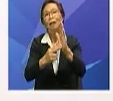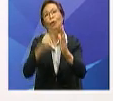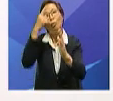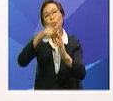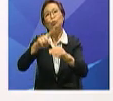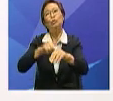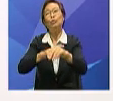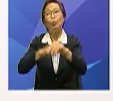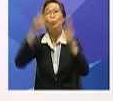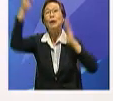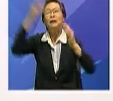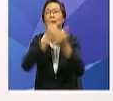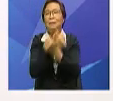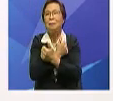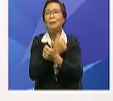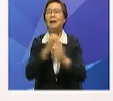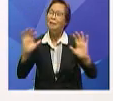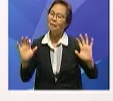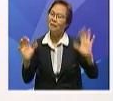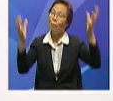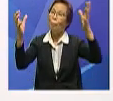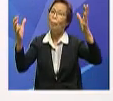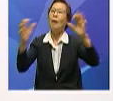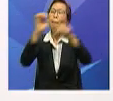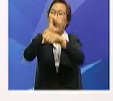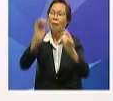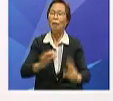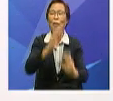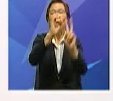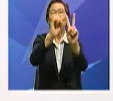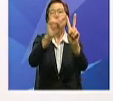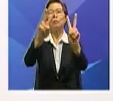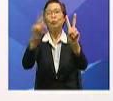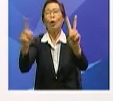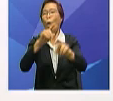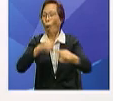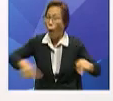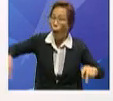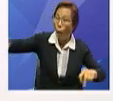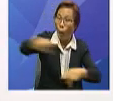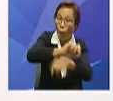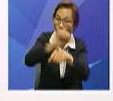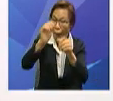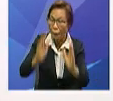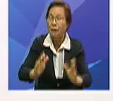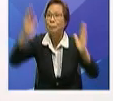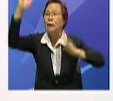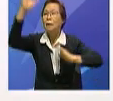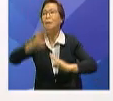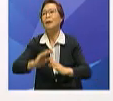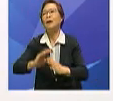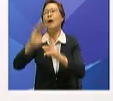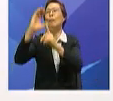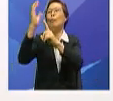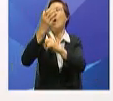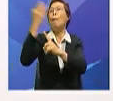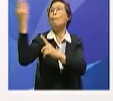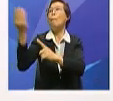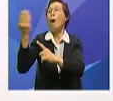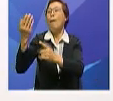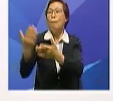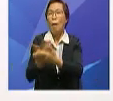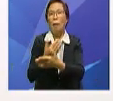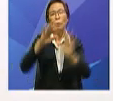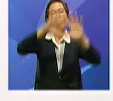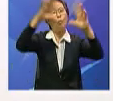kecil selama tadi pekerja 2021 kepada seluruh warga pekerja Indonesia pembudayaan norma baru dalam dunia